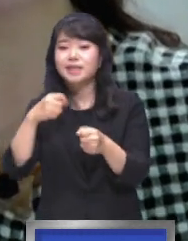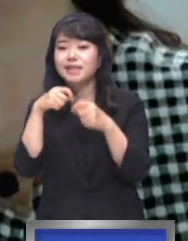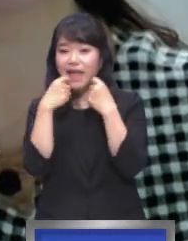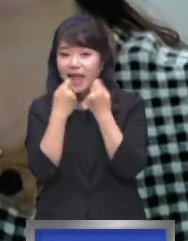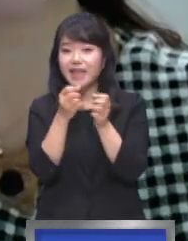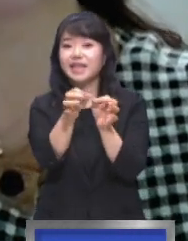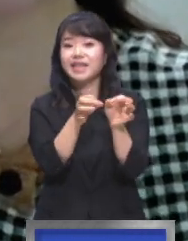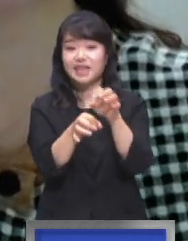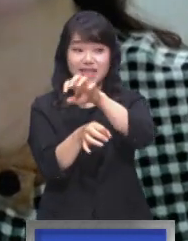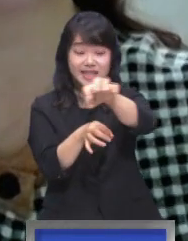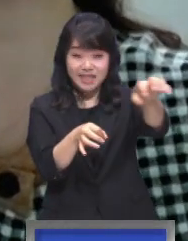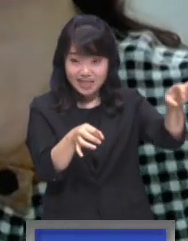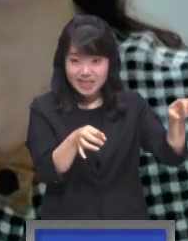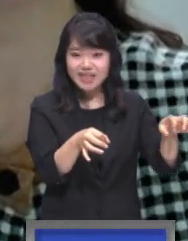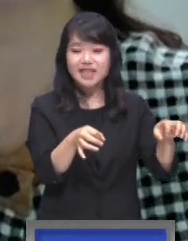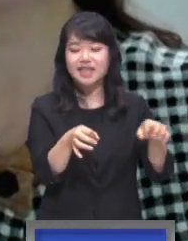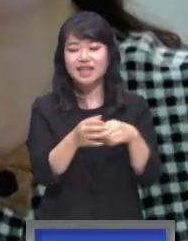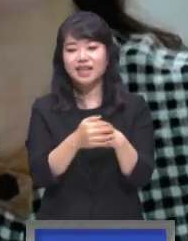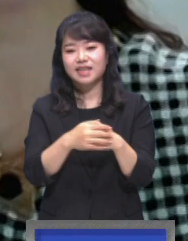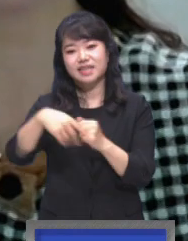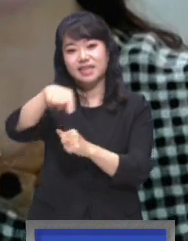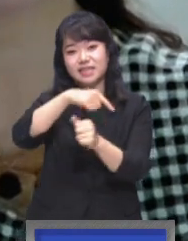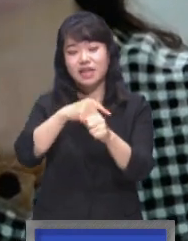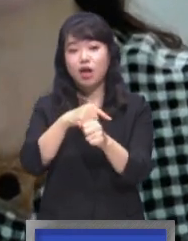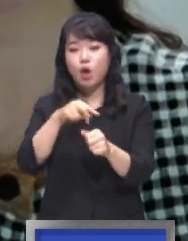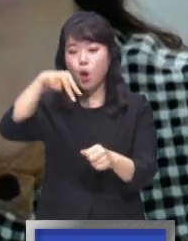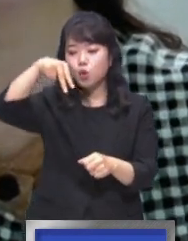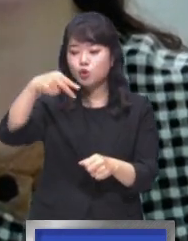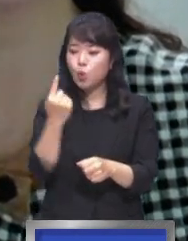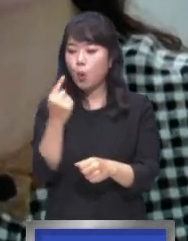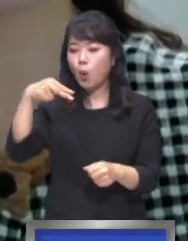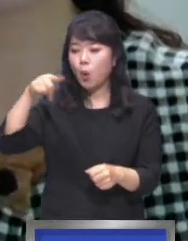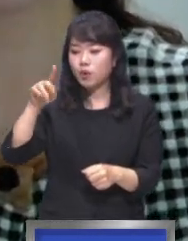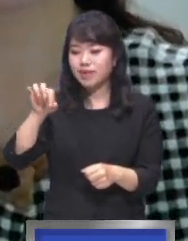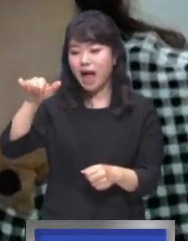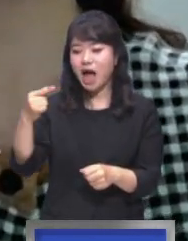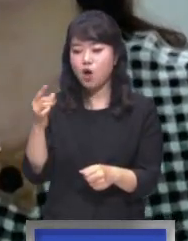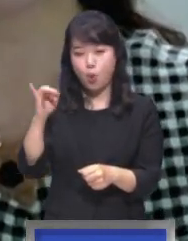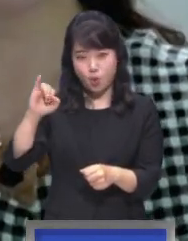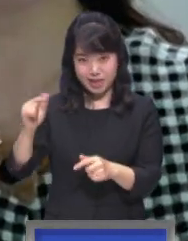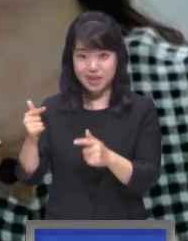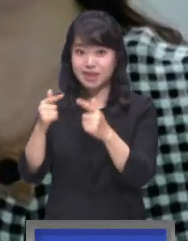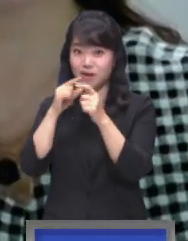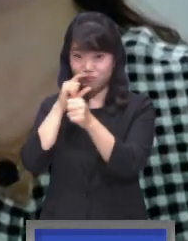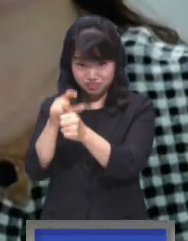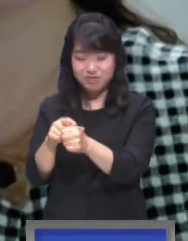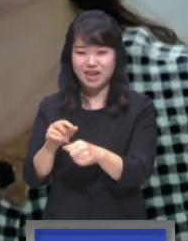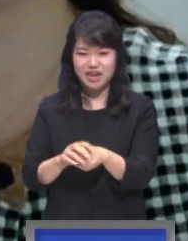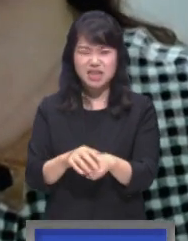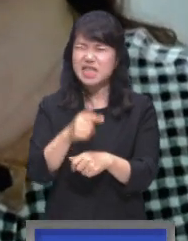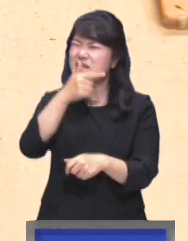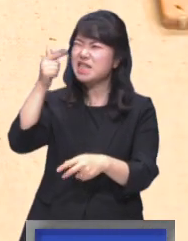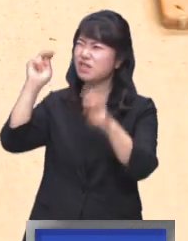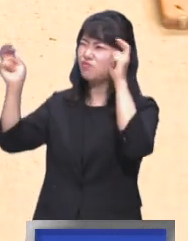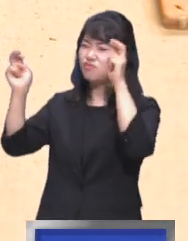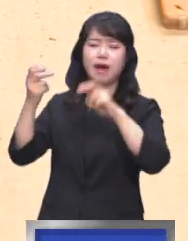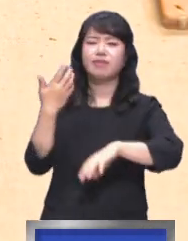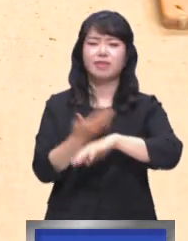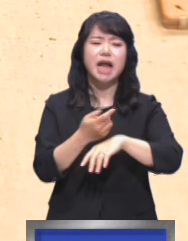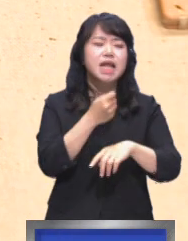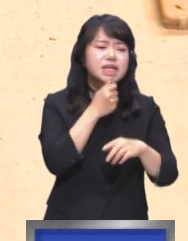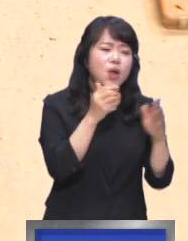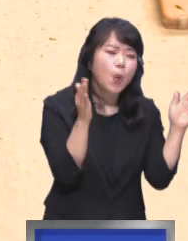소규모 사업자 또는 개인 사업가를 소상공인이라고 하잖아요. 이들은 대기업과는 다르게 규모가